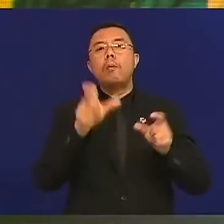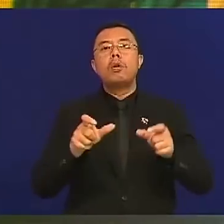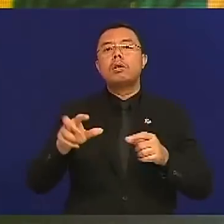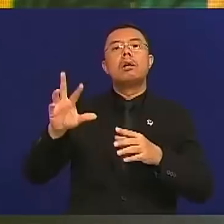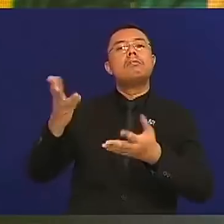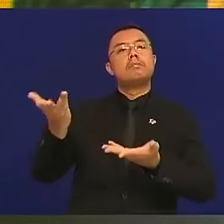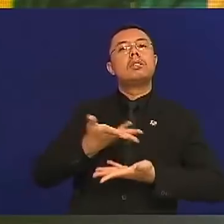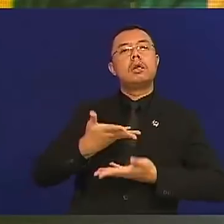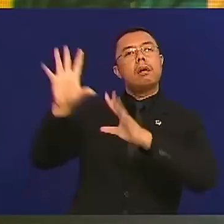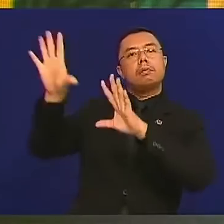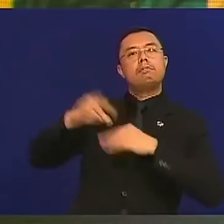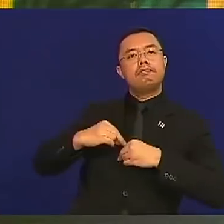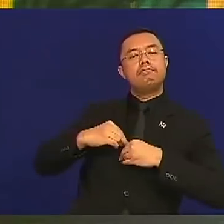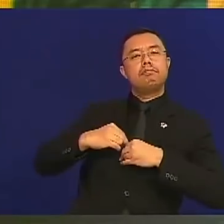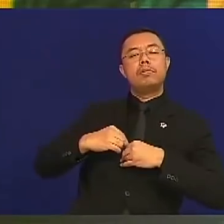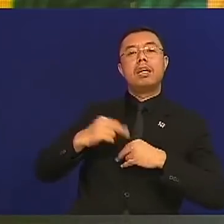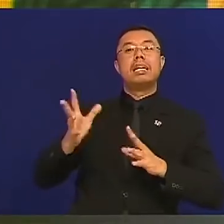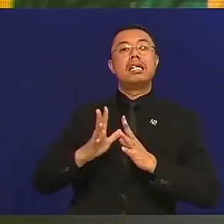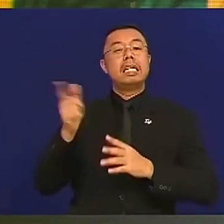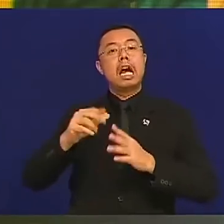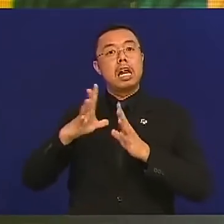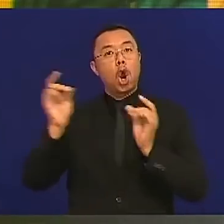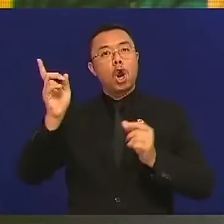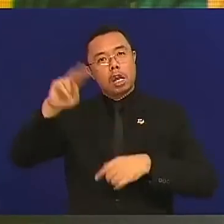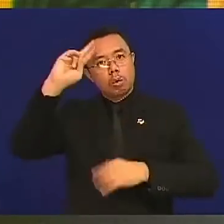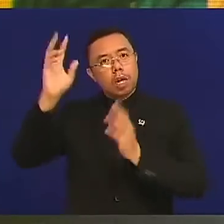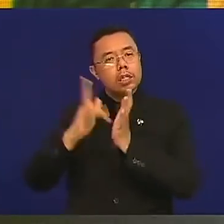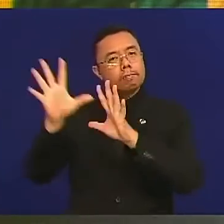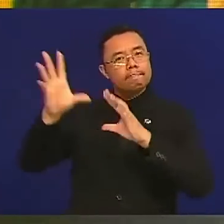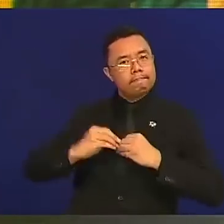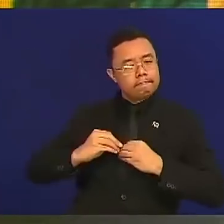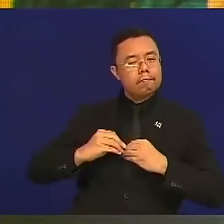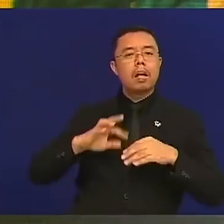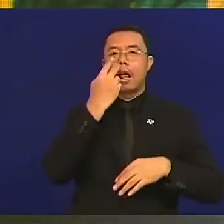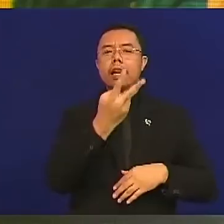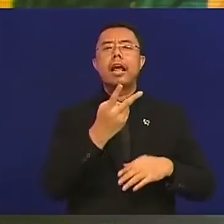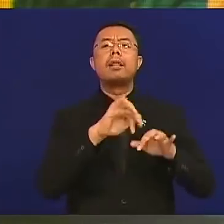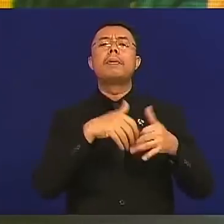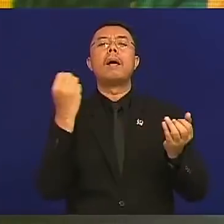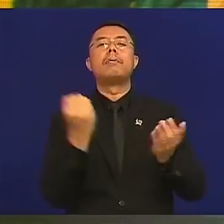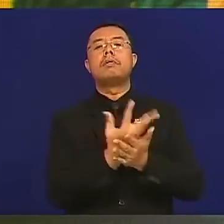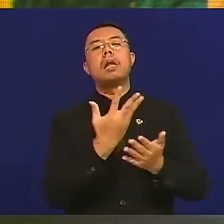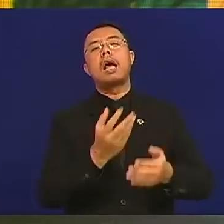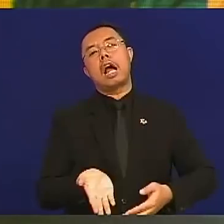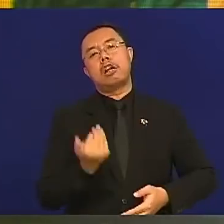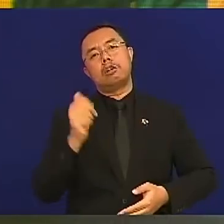impartasi penularan spirit dari Tuhan Yesus. Dan lihat betapa tragisnya hidup